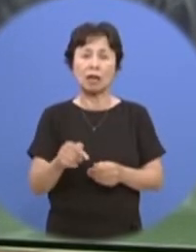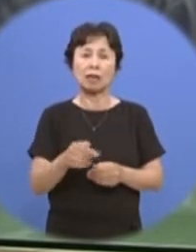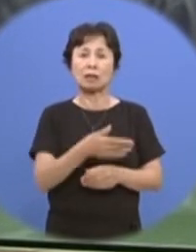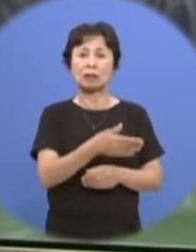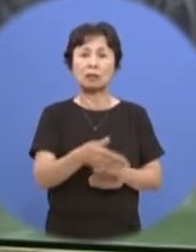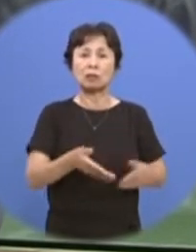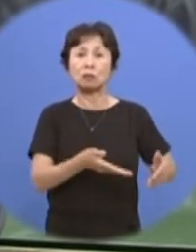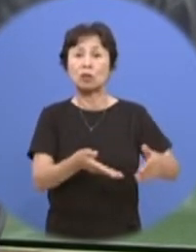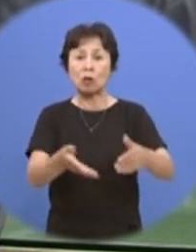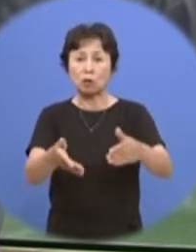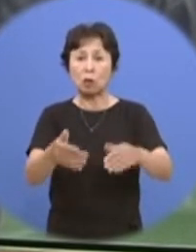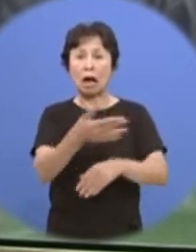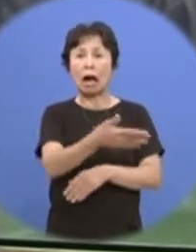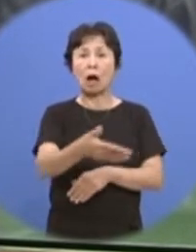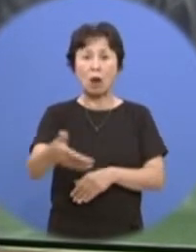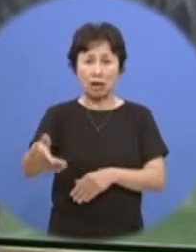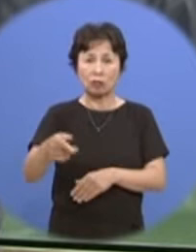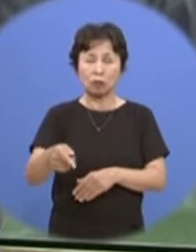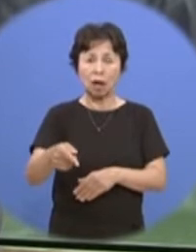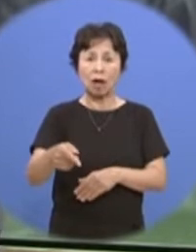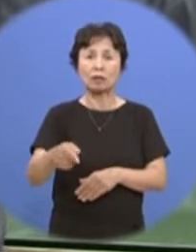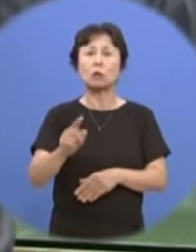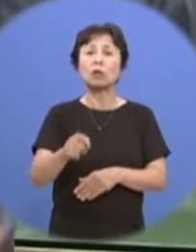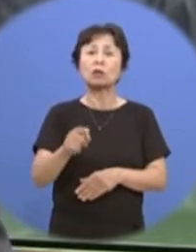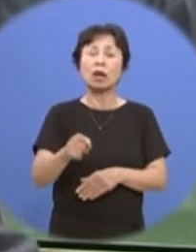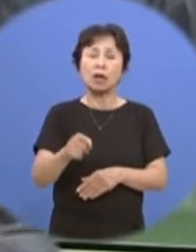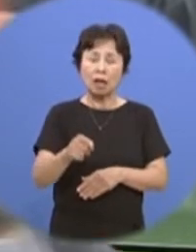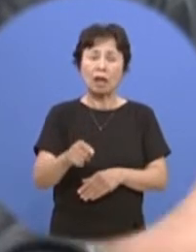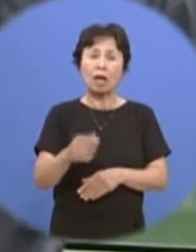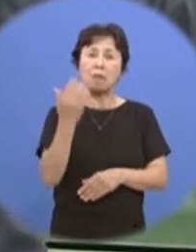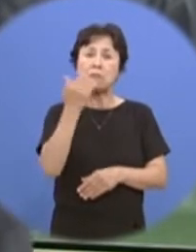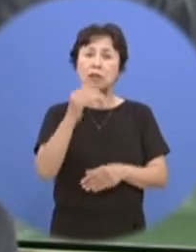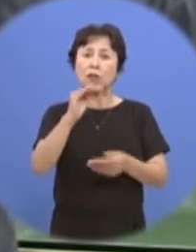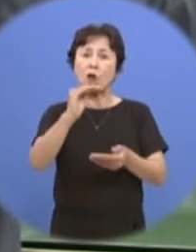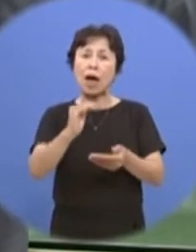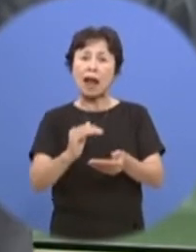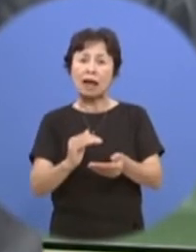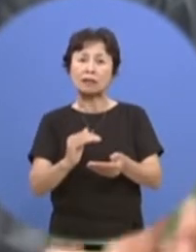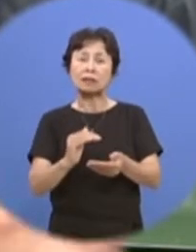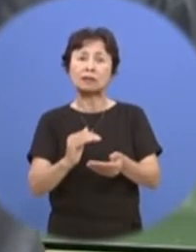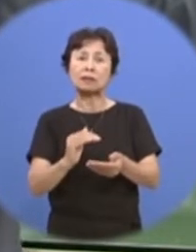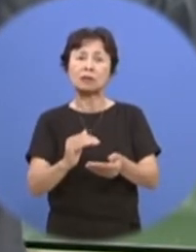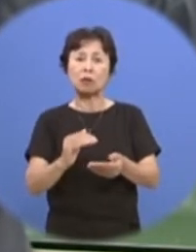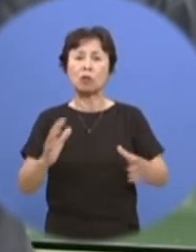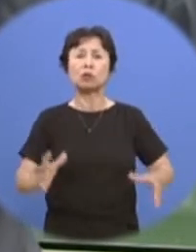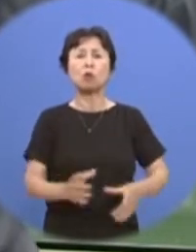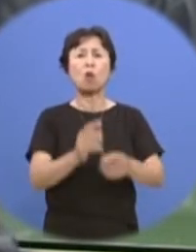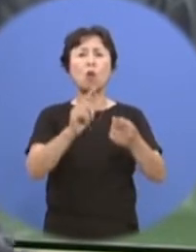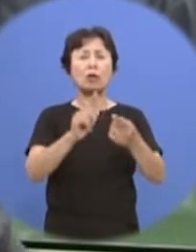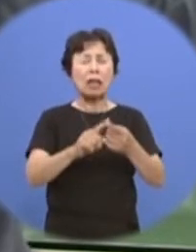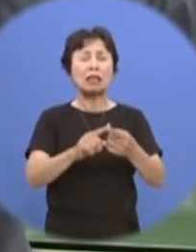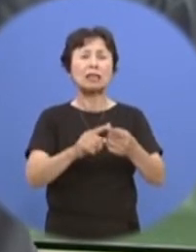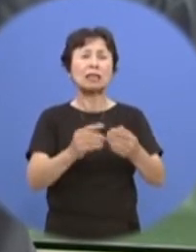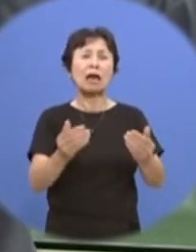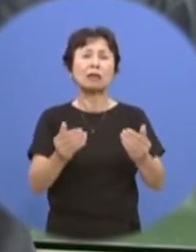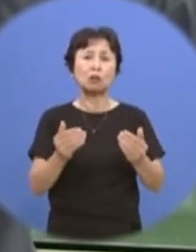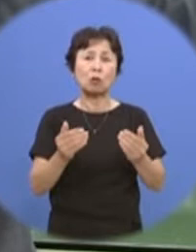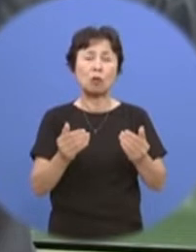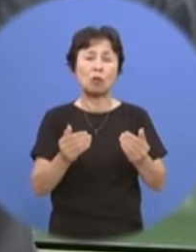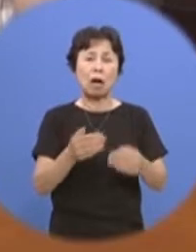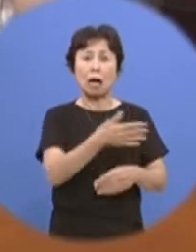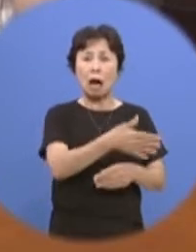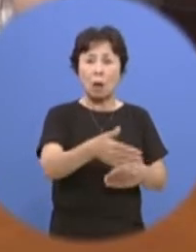ても水を抜くとかですね、そういうのを総合的にやらないといけないんで、河川は県がやるんです